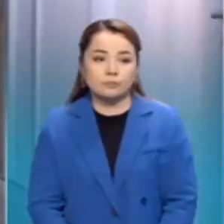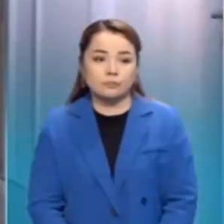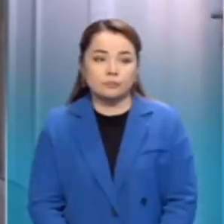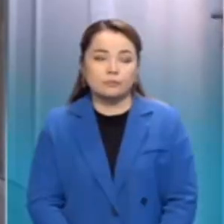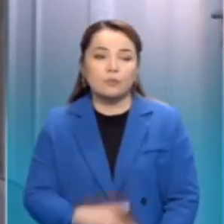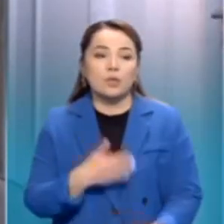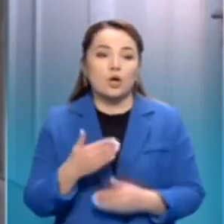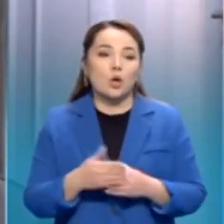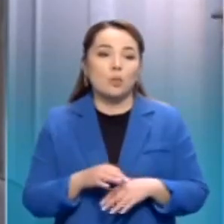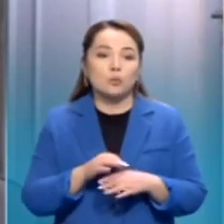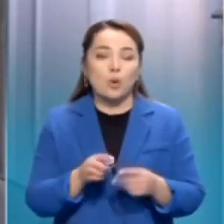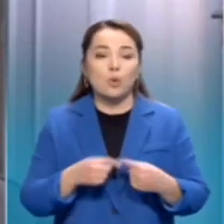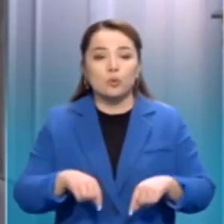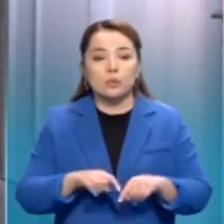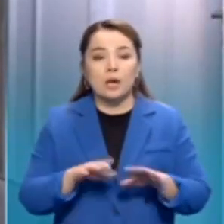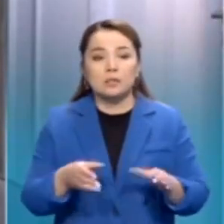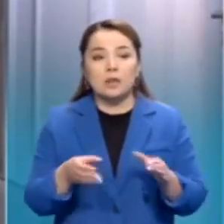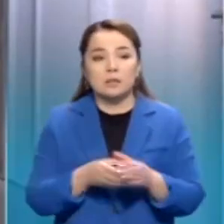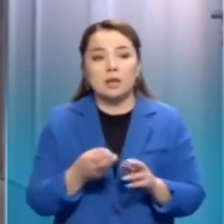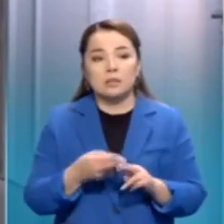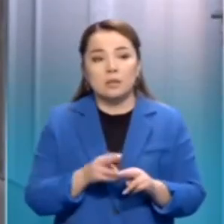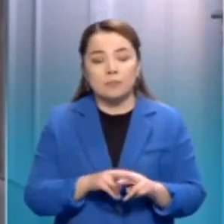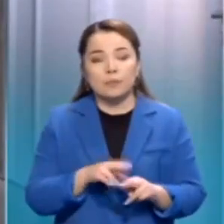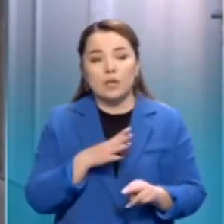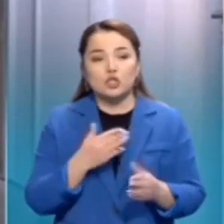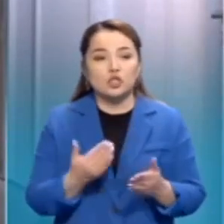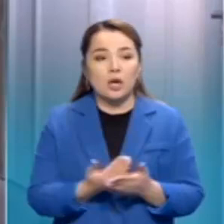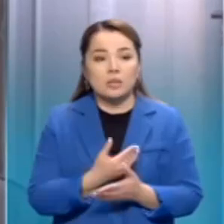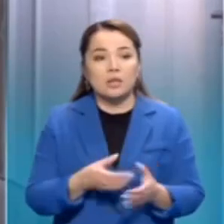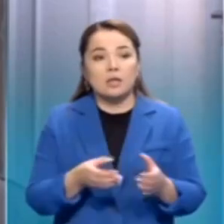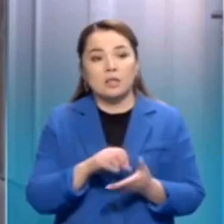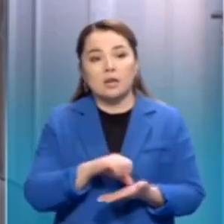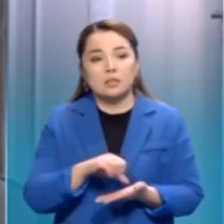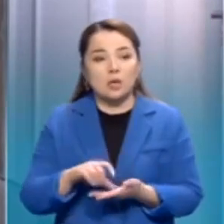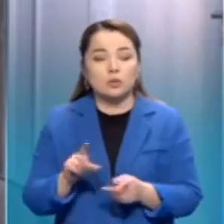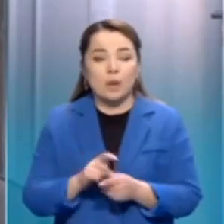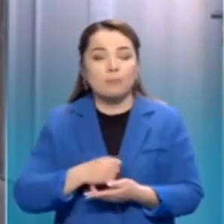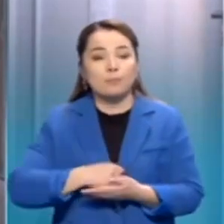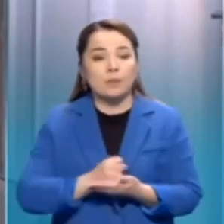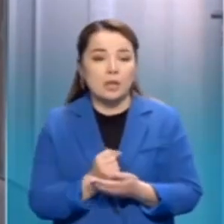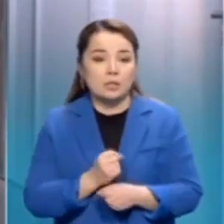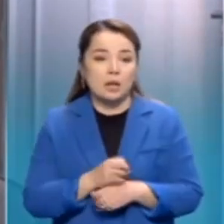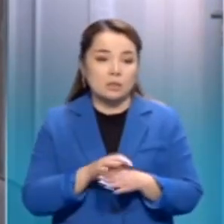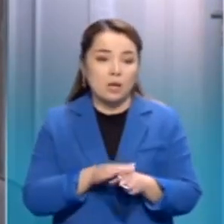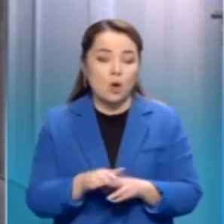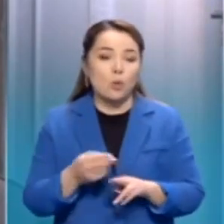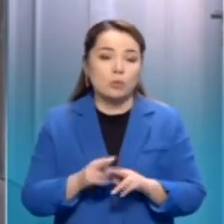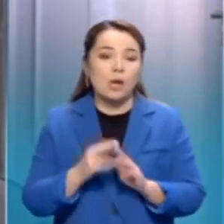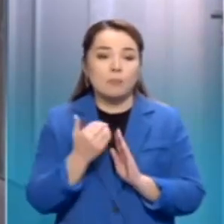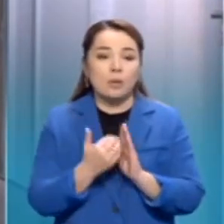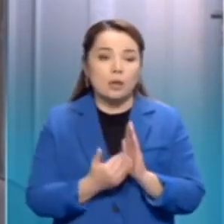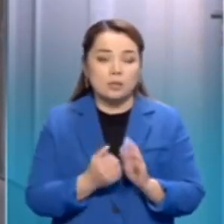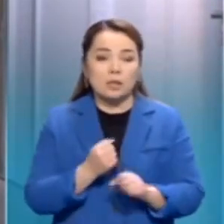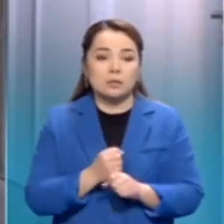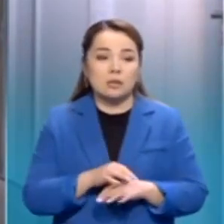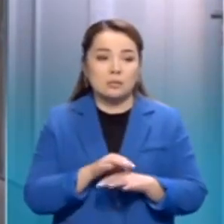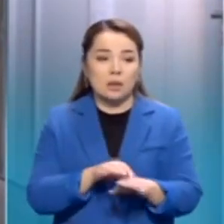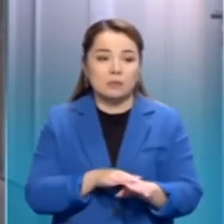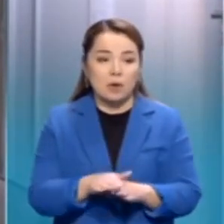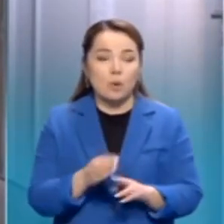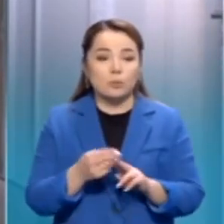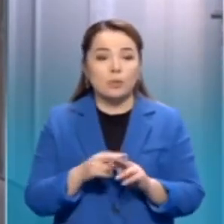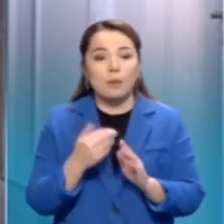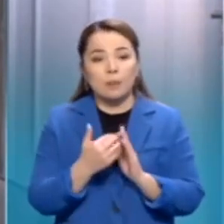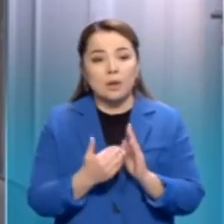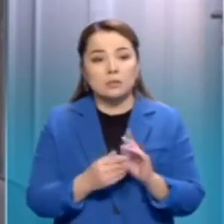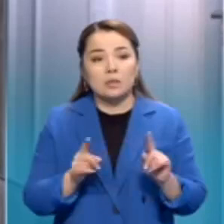Жақында өткен құрылтайымызда біз сол бағдарламамыздың жаңа редакциясын бекіттік. Енді сол бағдарламамен шығып отырмыз. Ал бағдарлама